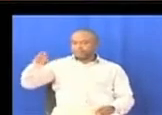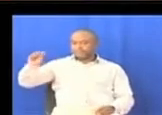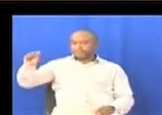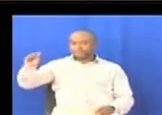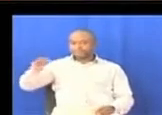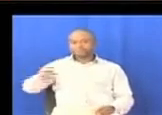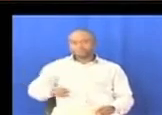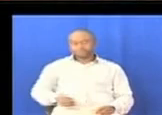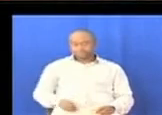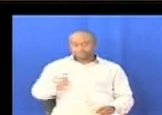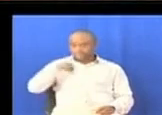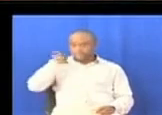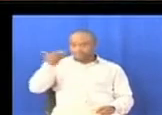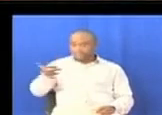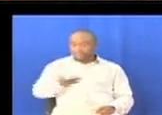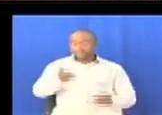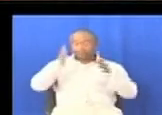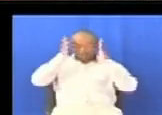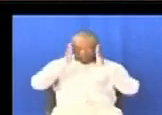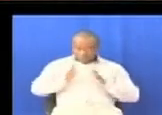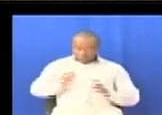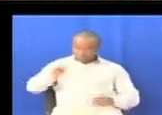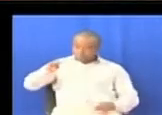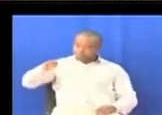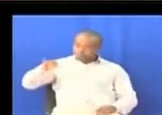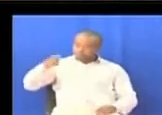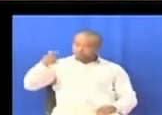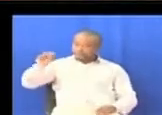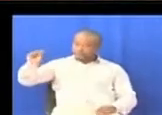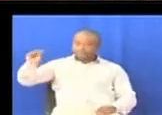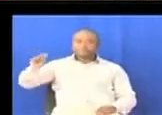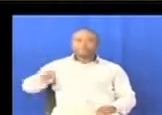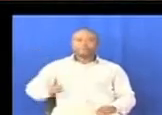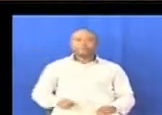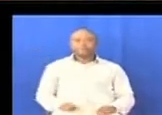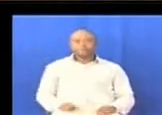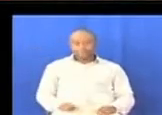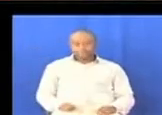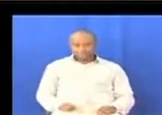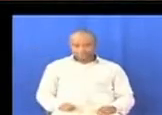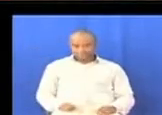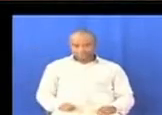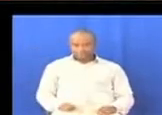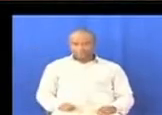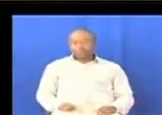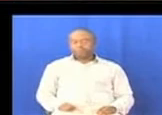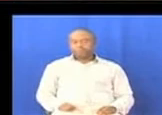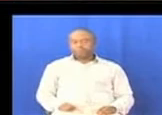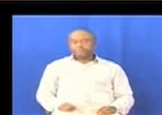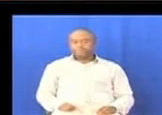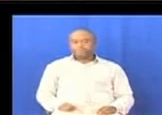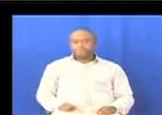atafuatiwa na Mheshimiwa Mwita Getere na Mheshimiwa Peter Serukamba ajiandae.